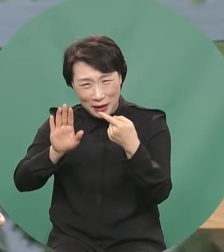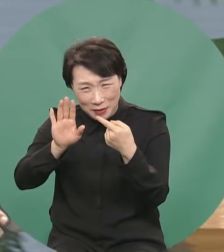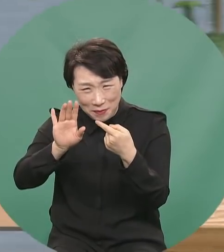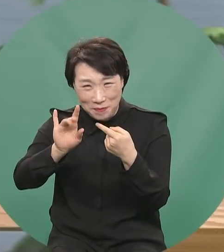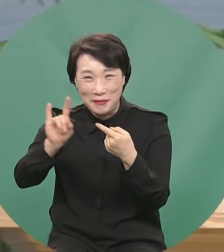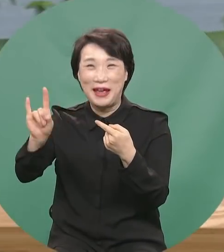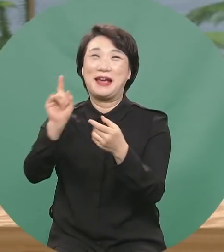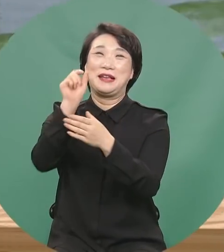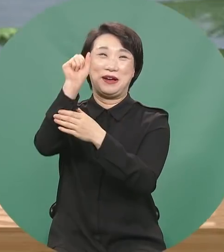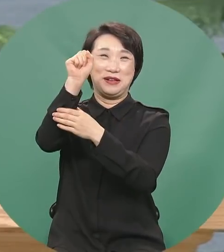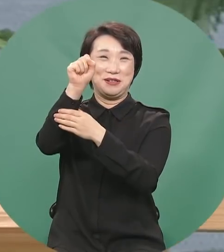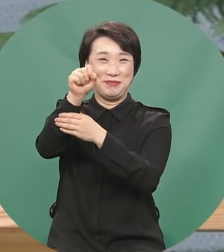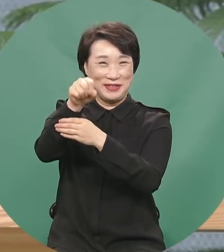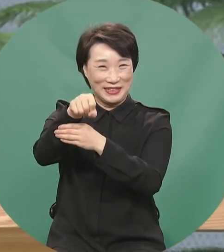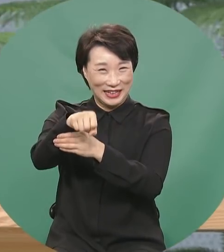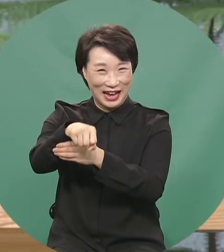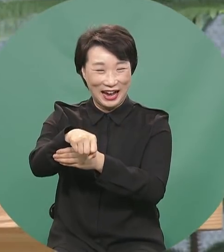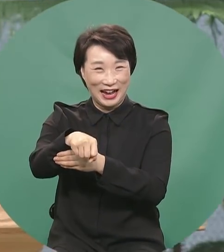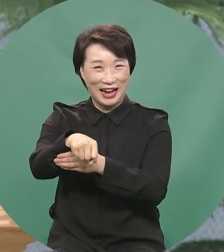100배